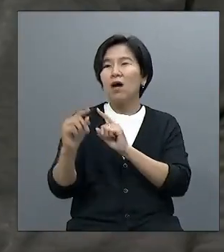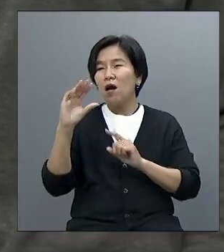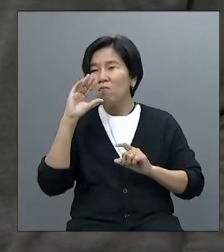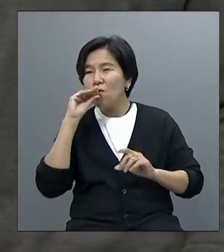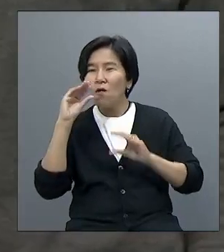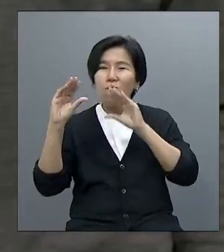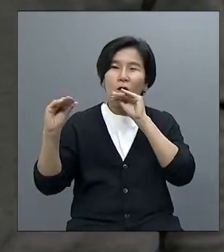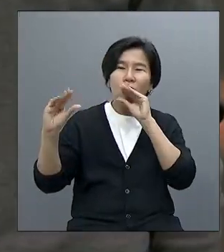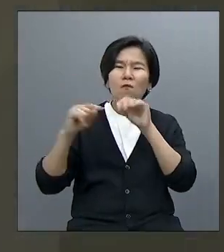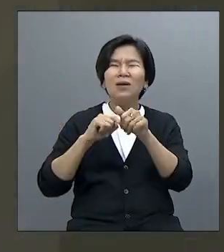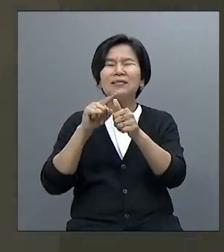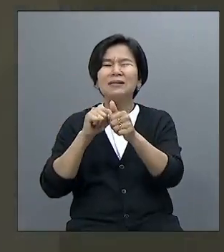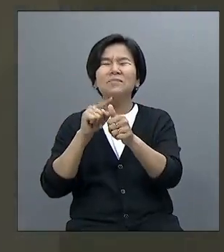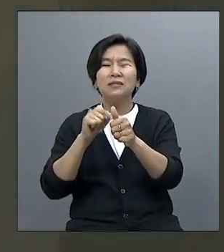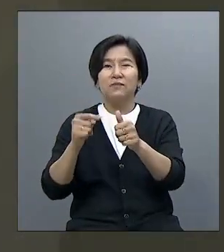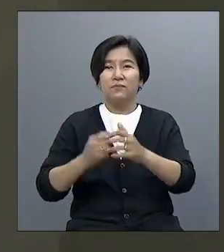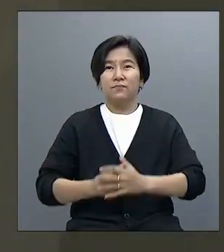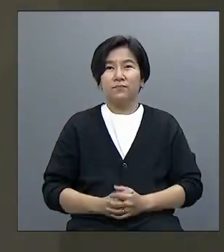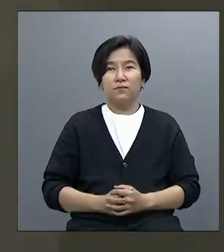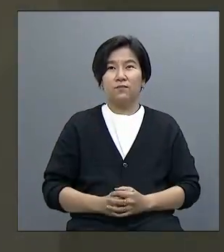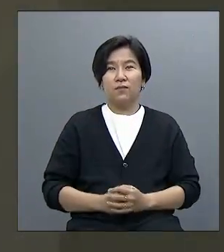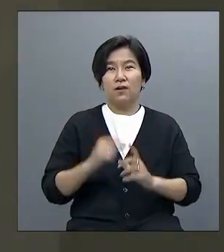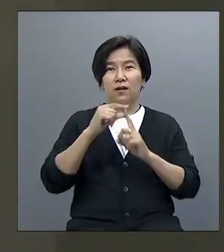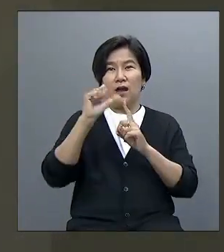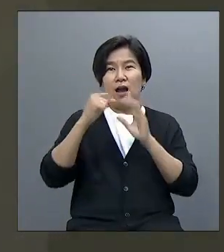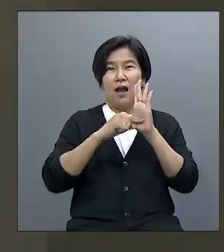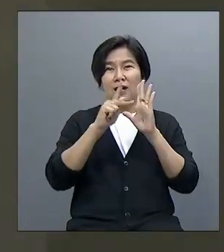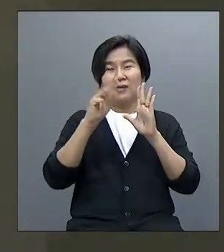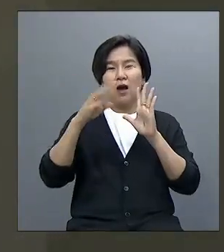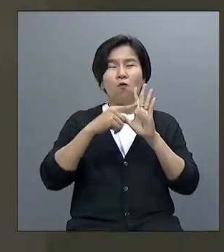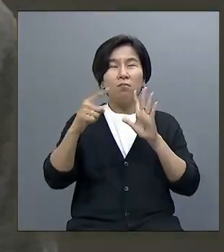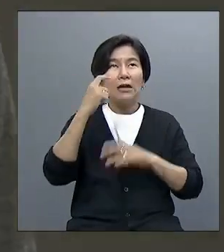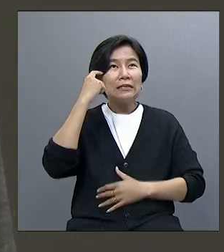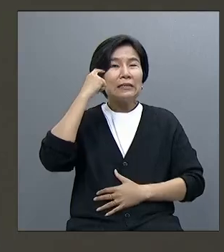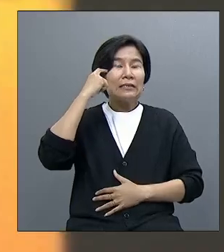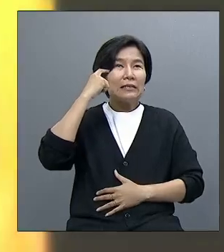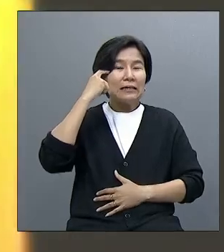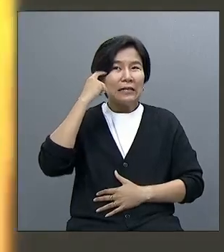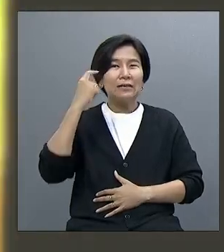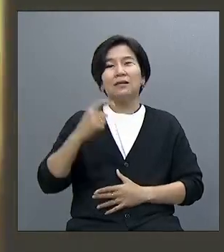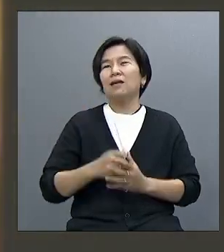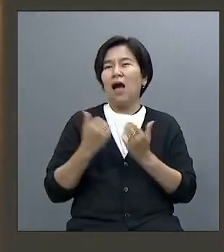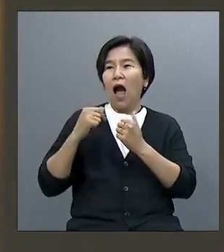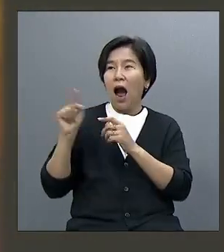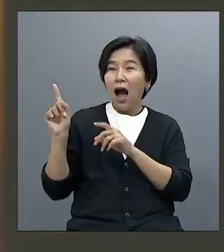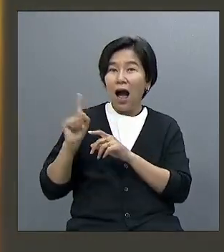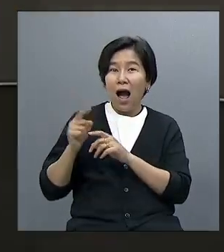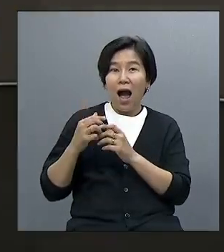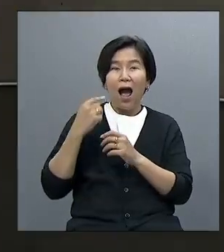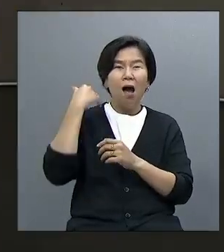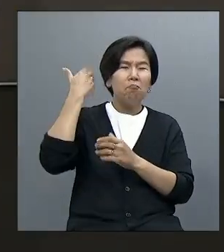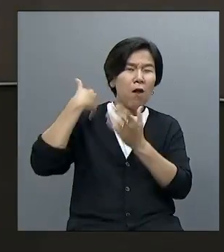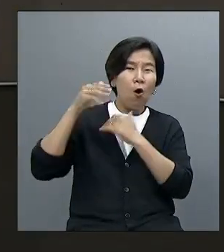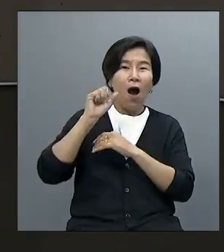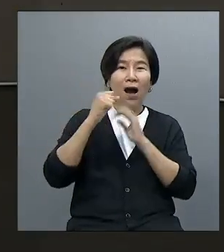ไม่หมด จริงๆแล้วคนที่ร้องจักรวาลนี่ก็ถือเป็นอินฟลูเอนเซอร์เหมือนกัน ใช่ ก็เป็นยูทูบเบอร ์ย้อนกลับไปสมัยก่อนไม่มีการเขียนบทไหมคะหรือว่าเข